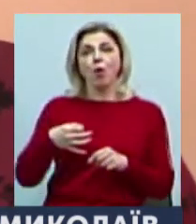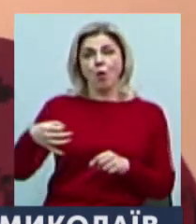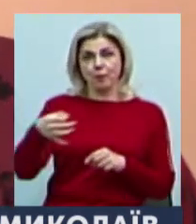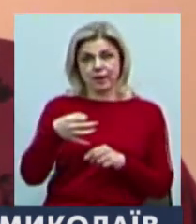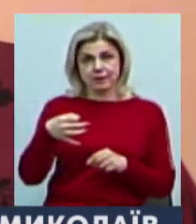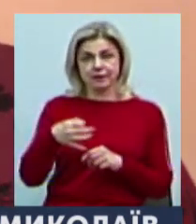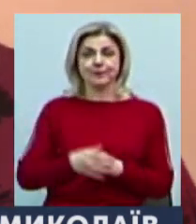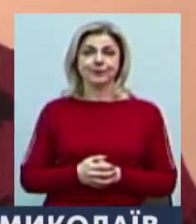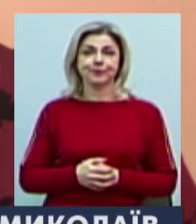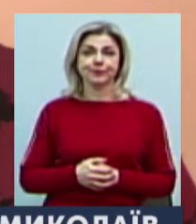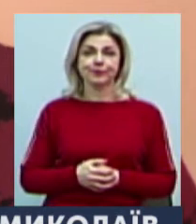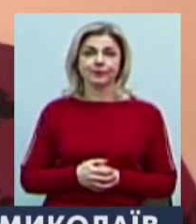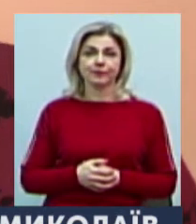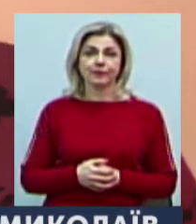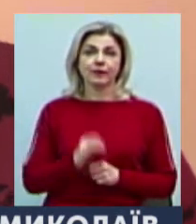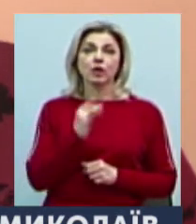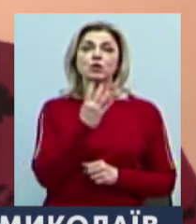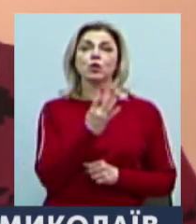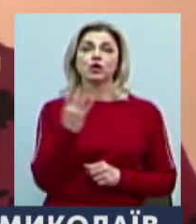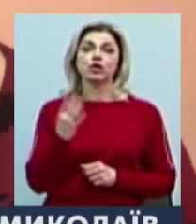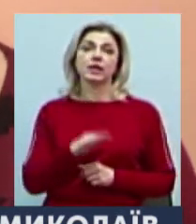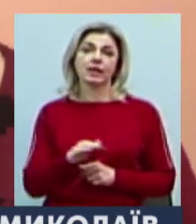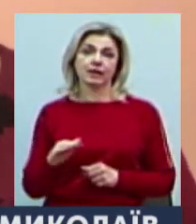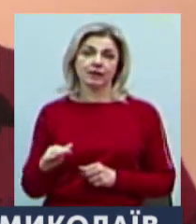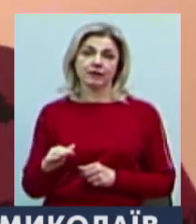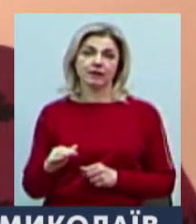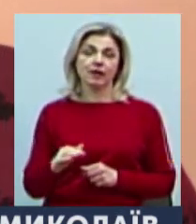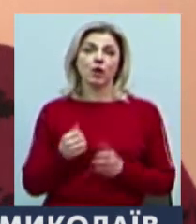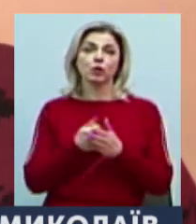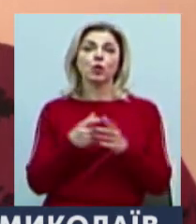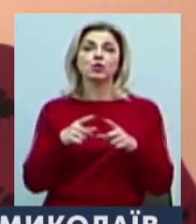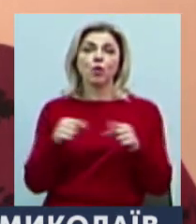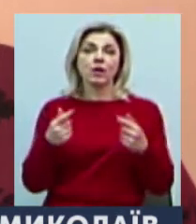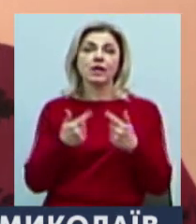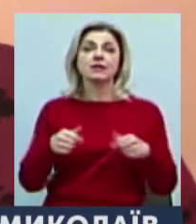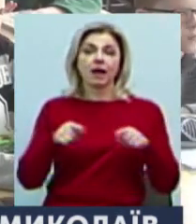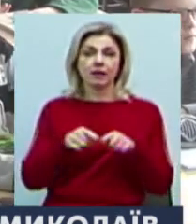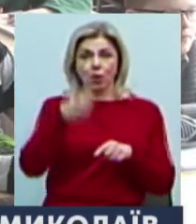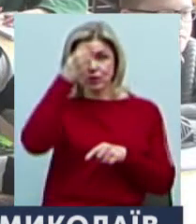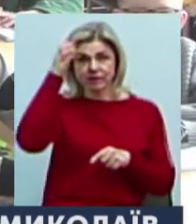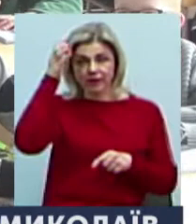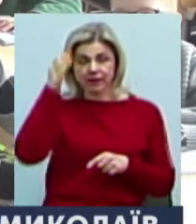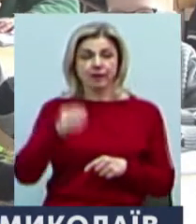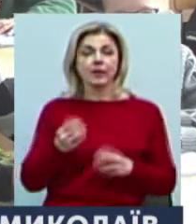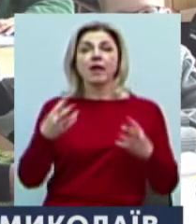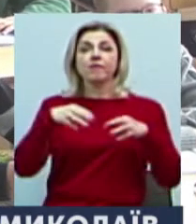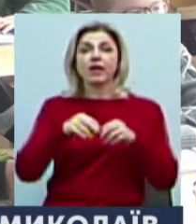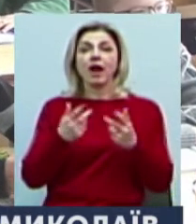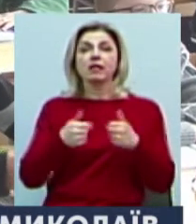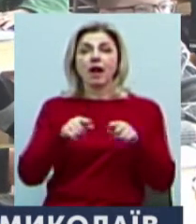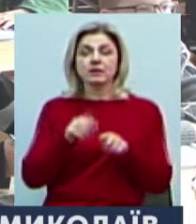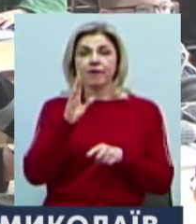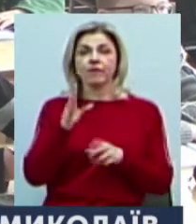області і 44 дитини в дошкільних закладах освіти. Інклюзивні класи у загальноосвітніх